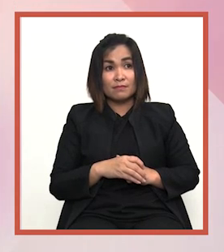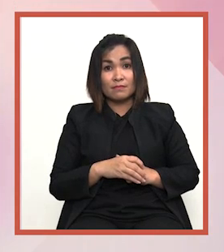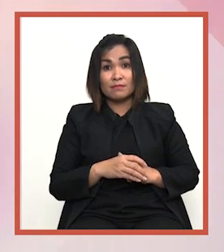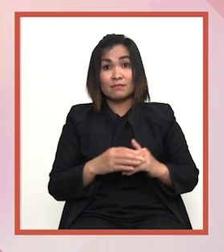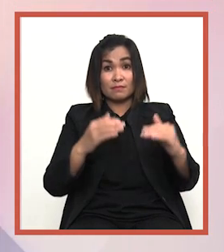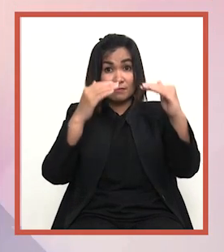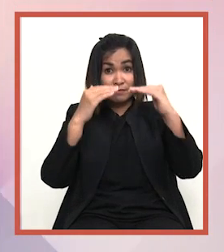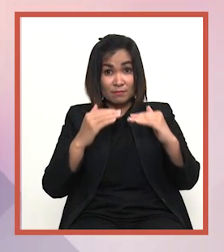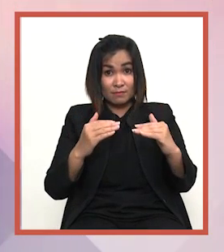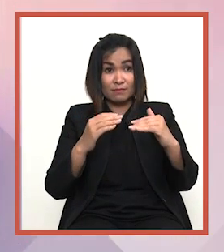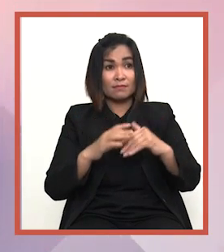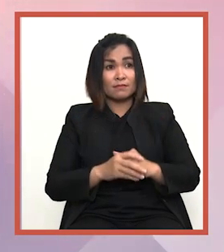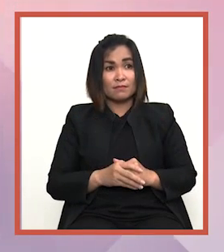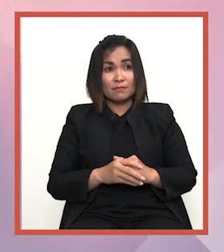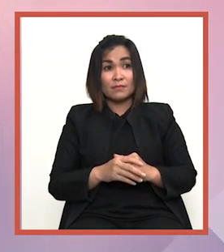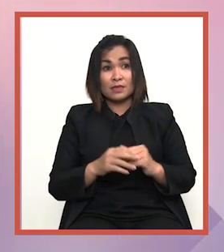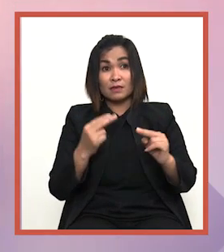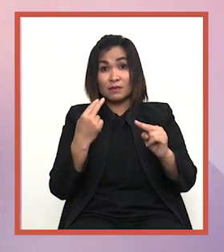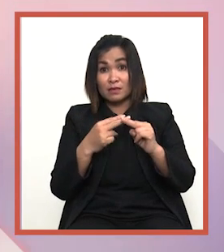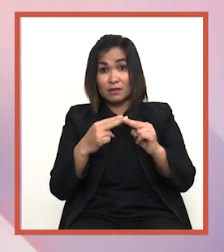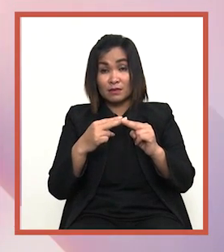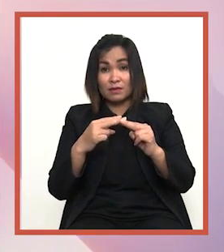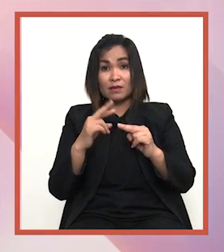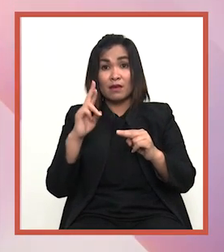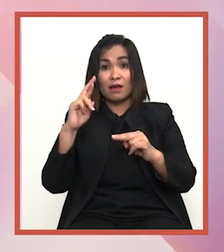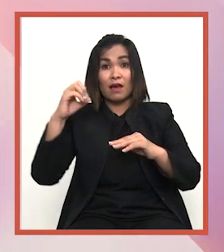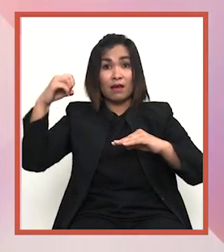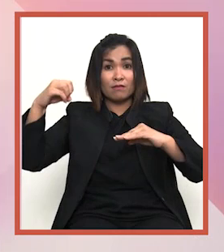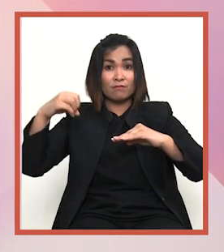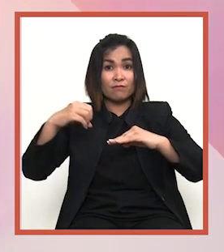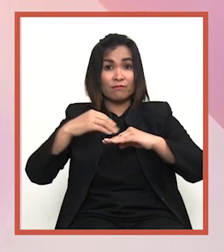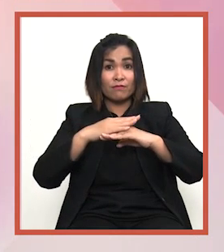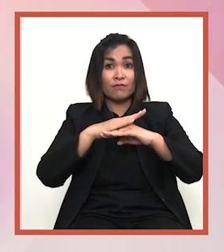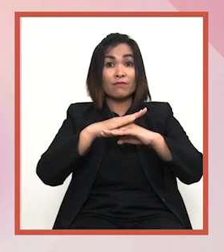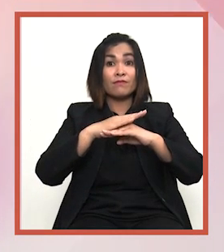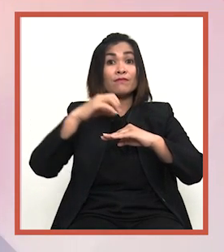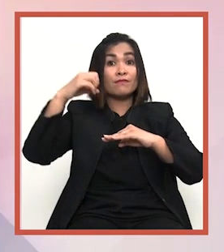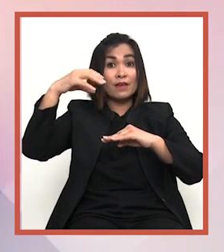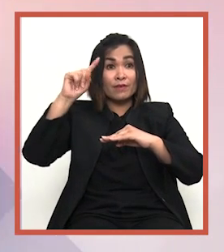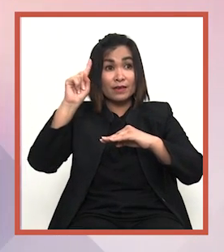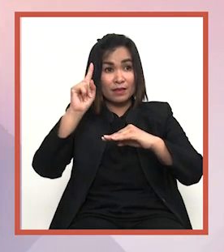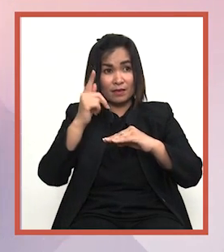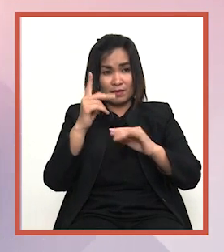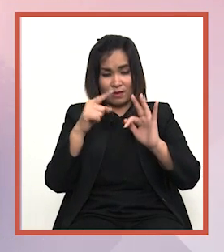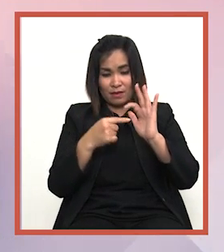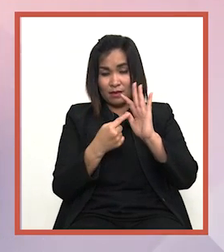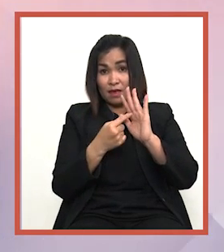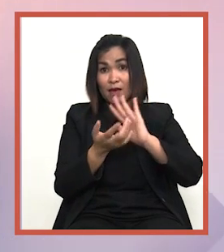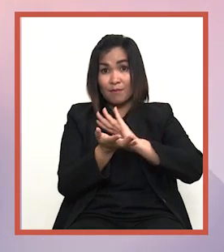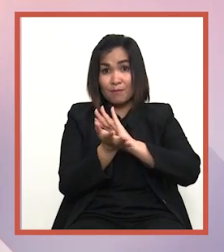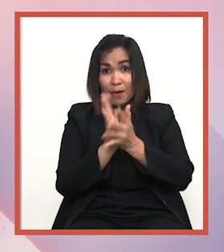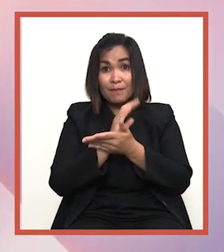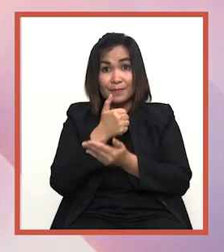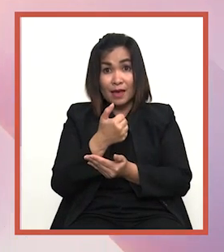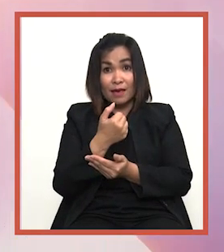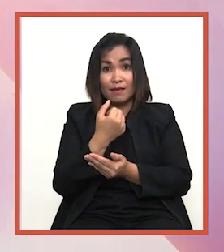ตัวต่อไปความต้านทานปรับค่าได้ลักษณะสัญลักษณ์นะ